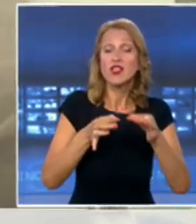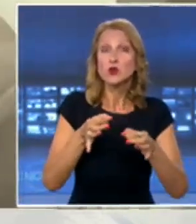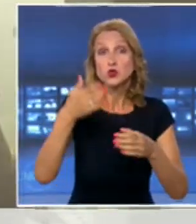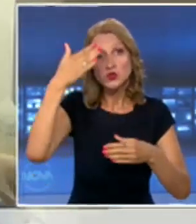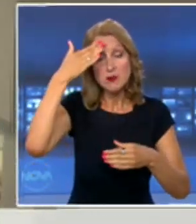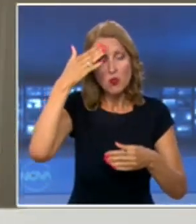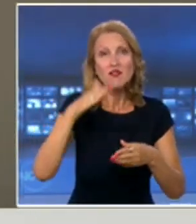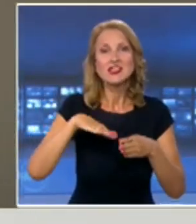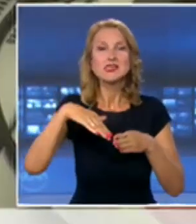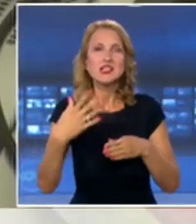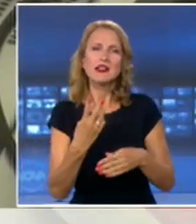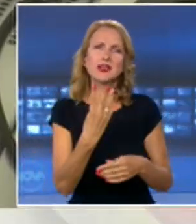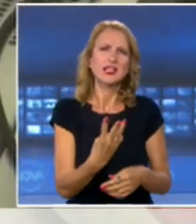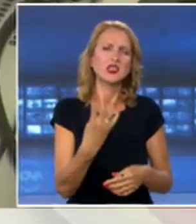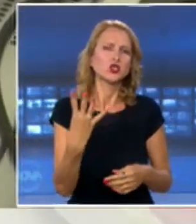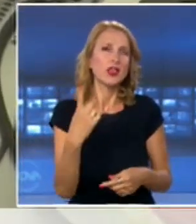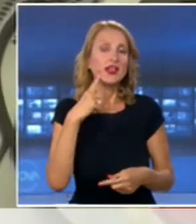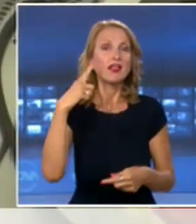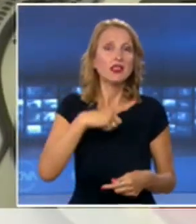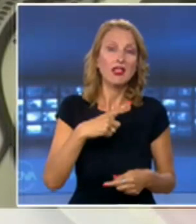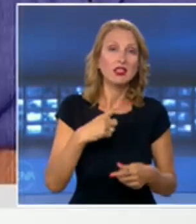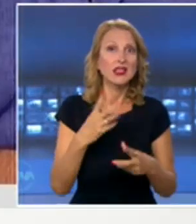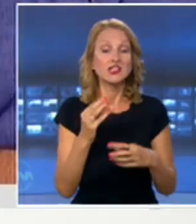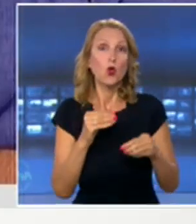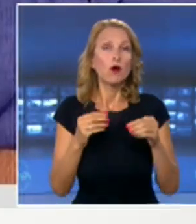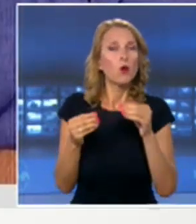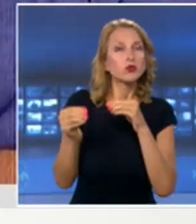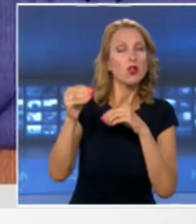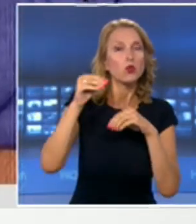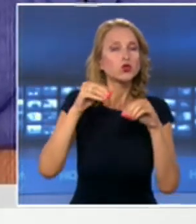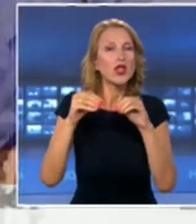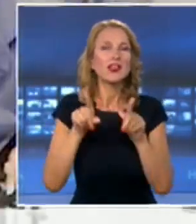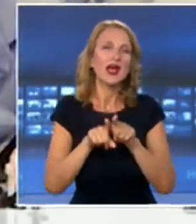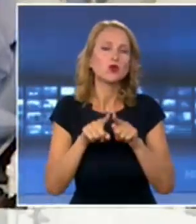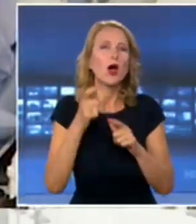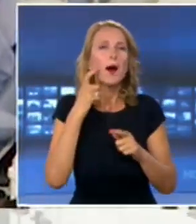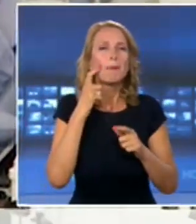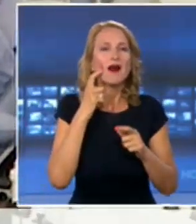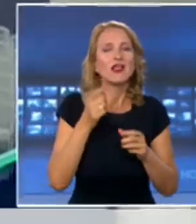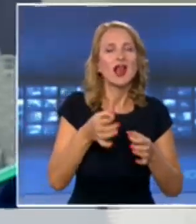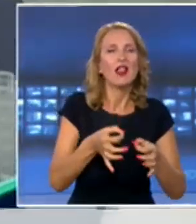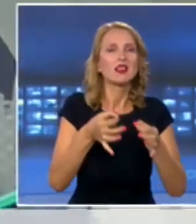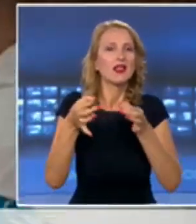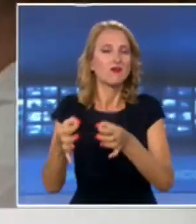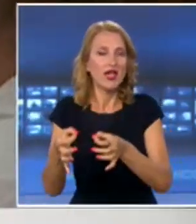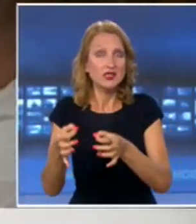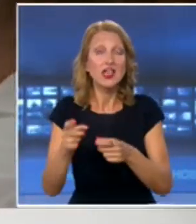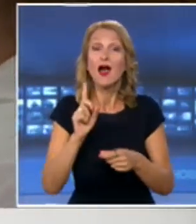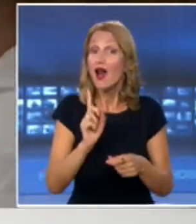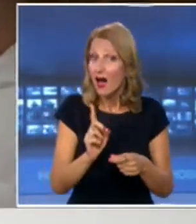3-я, 4-я, максимум 5-я ден се смята, че е осложнено с бактериална инфекция. Докато